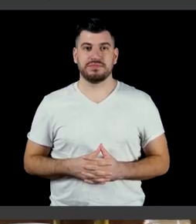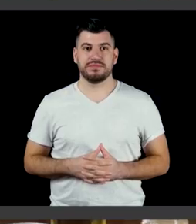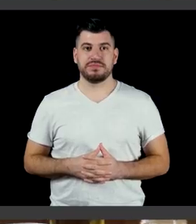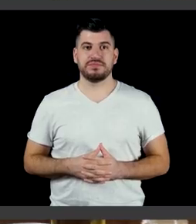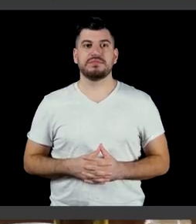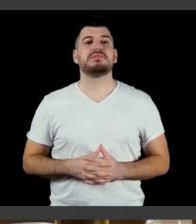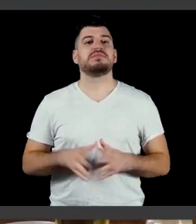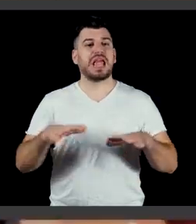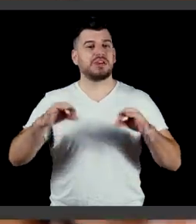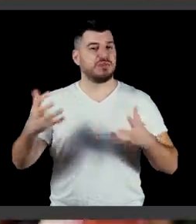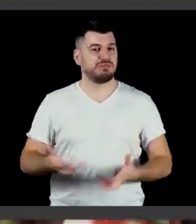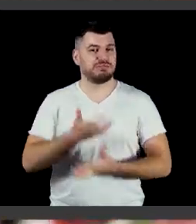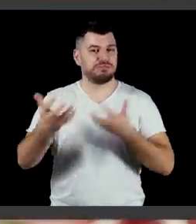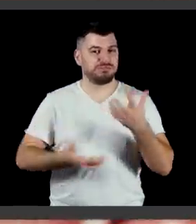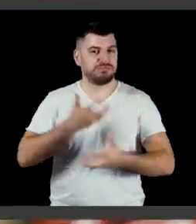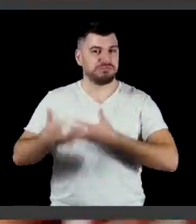και να κατέβουν.